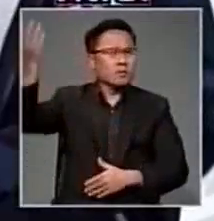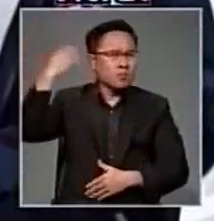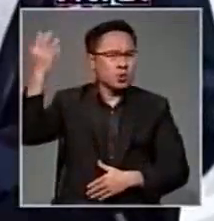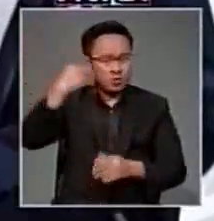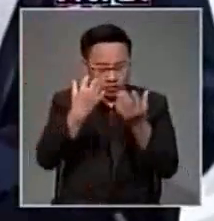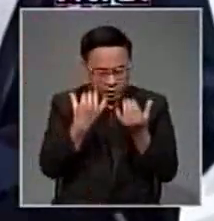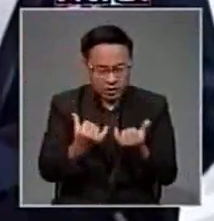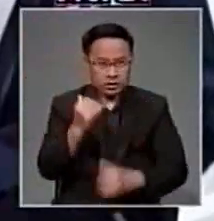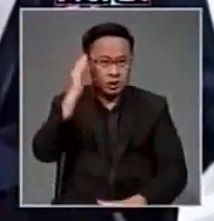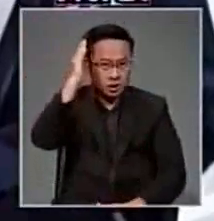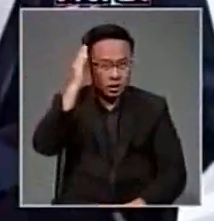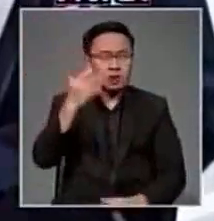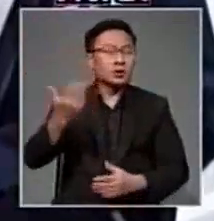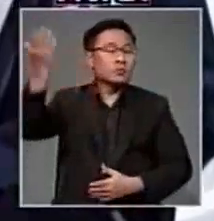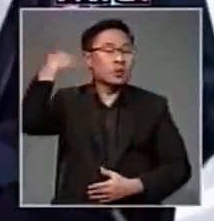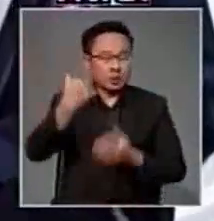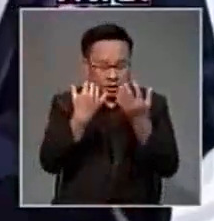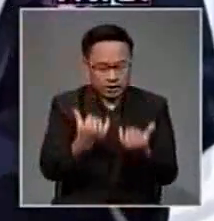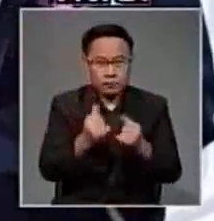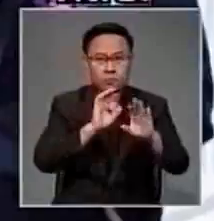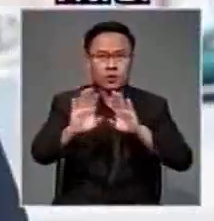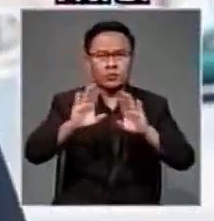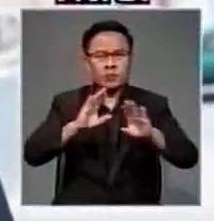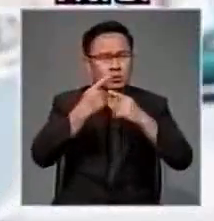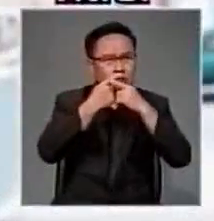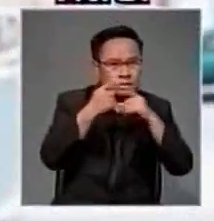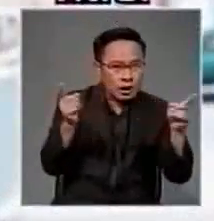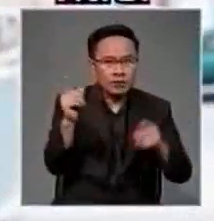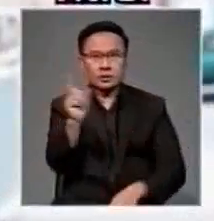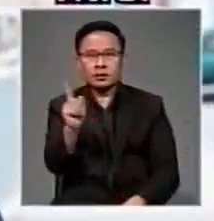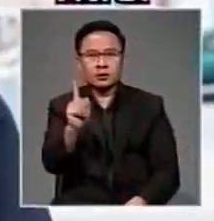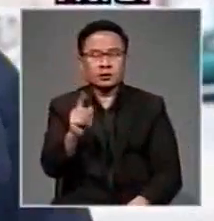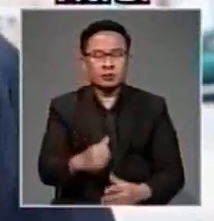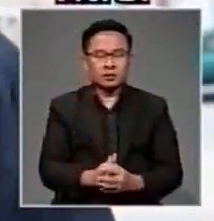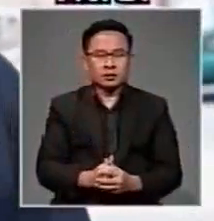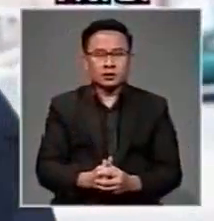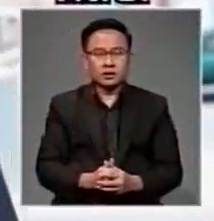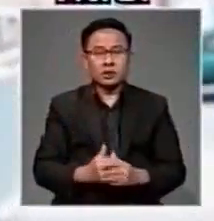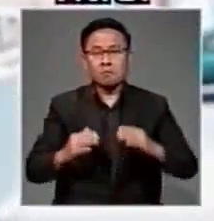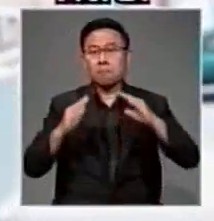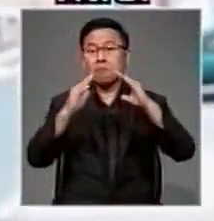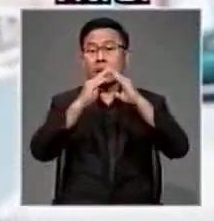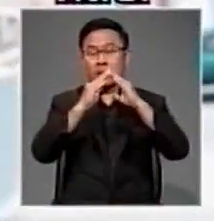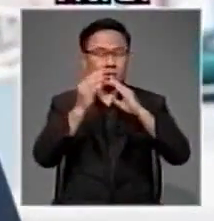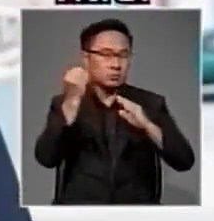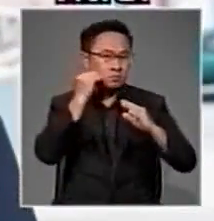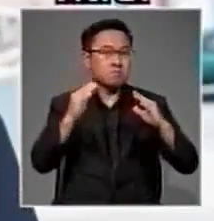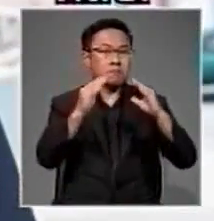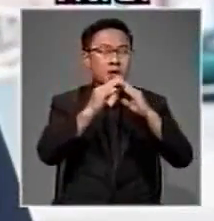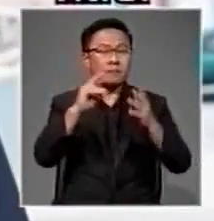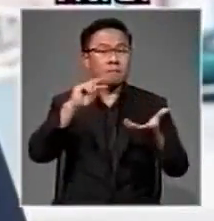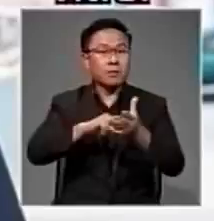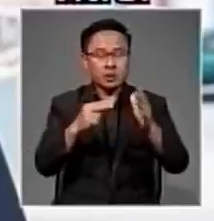ยจากวันนี้ณปัจจุบันแล้วก็ในอดีตที่ผ่านมาเราได้เห็นภาพรวมทั้งหมดแล้วแตกต่างจากในอดีตอย่างไรบ้างคะ แต่ผมเรียนนึ